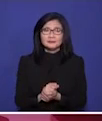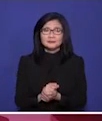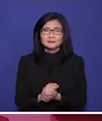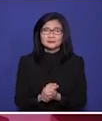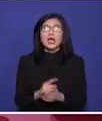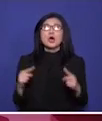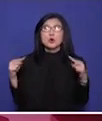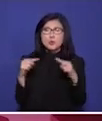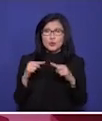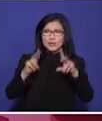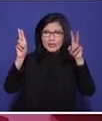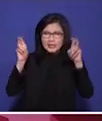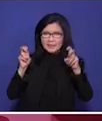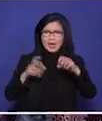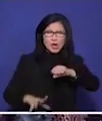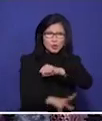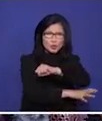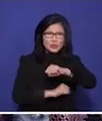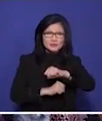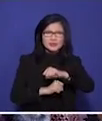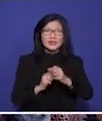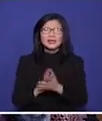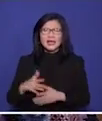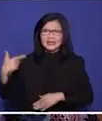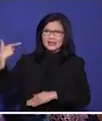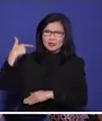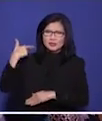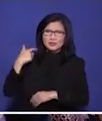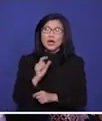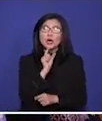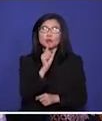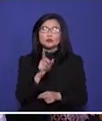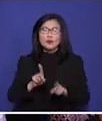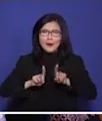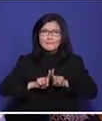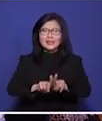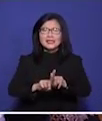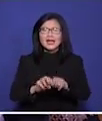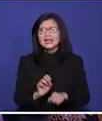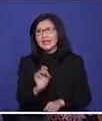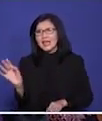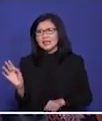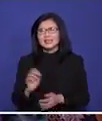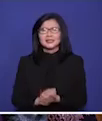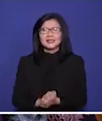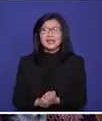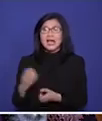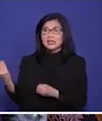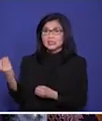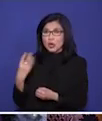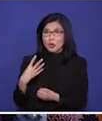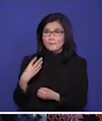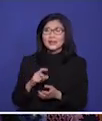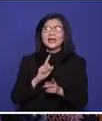berkaitan dengan tema kor dan terorisme kepada paslon lainnya Jawaban pertanyaan akan ditanggapi oleh